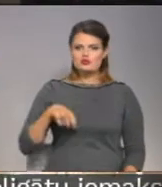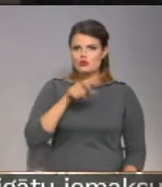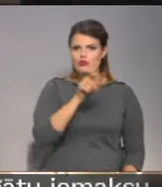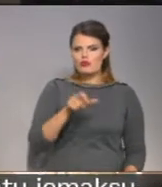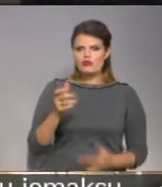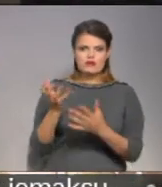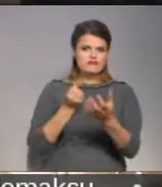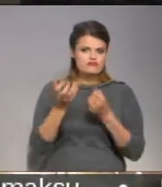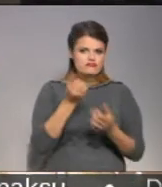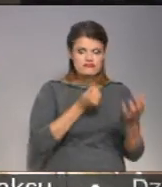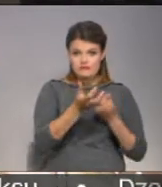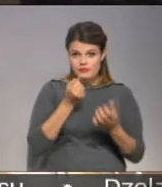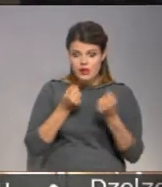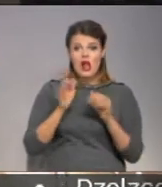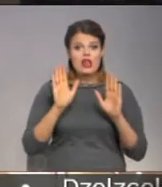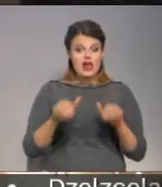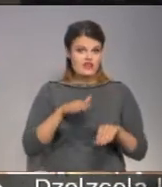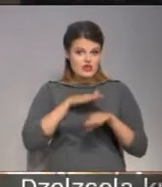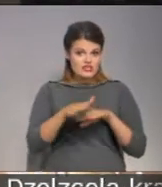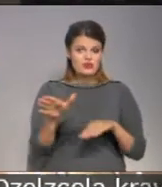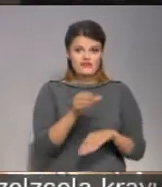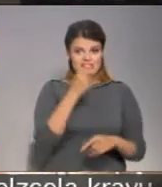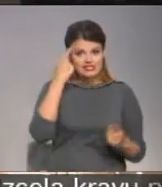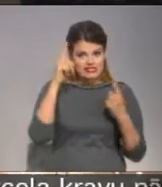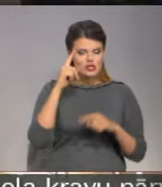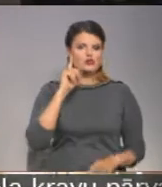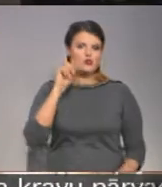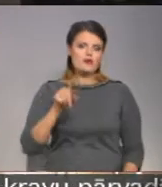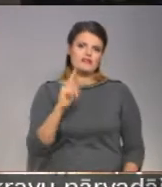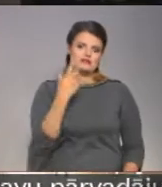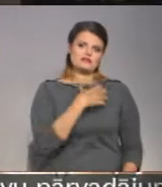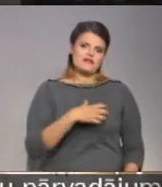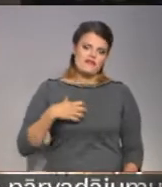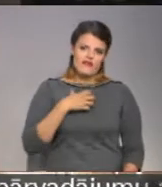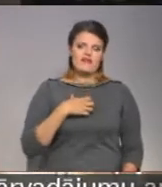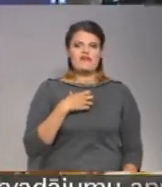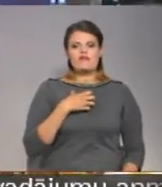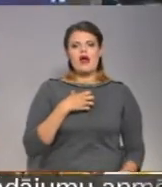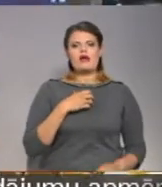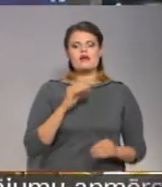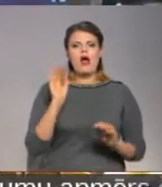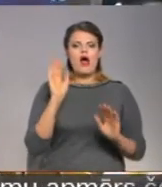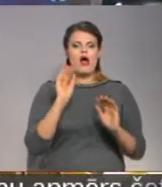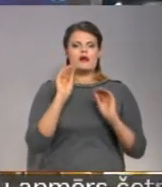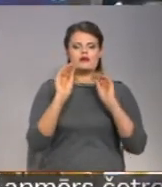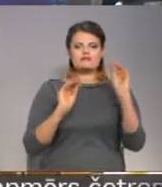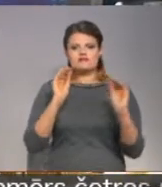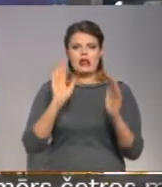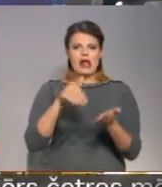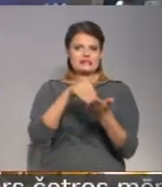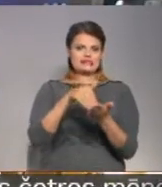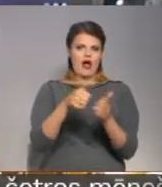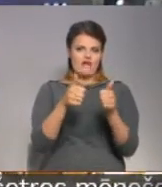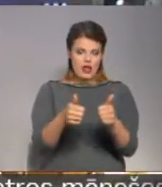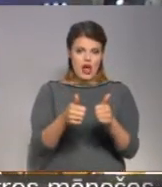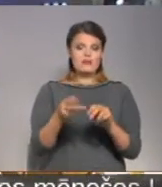ieguvuši, bet, lai mēs šīs idejas varētu realizēt, pa priekšu, protams, ir jāveic šī konservācija. 2 mēneši apakaļ uzrakstījām